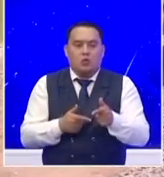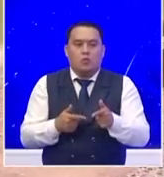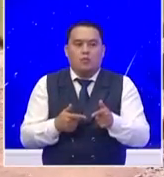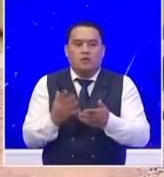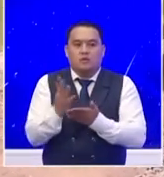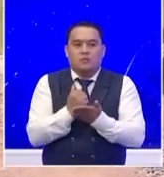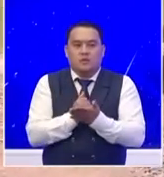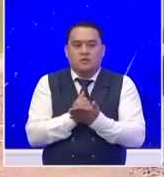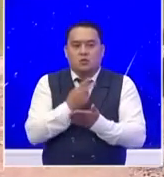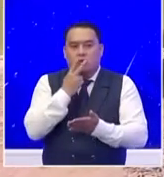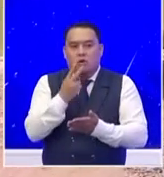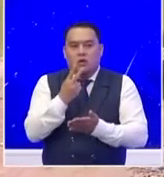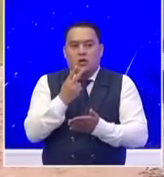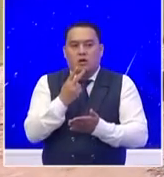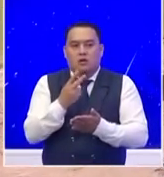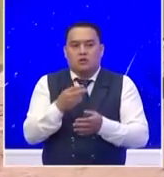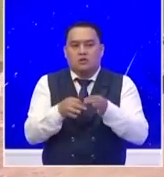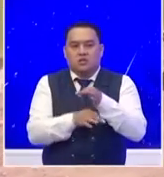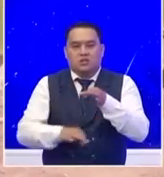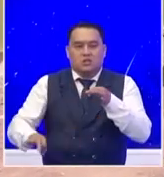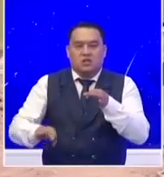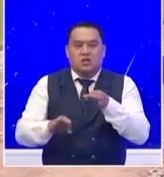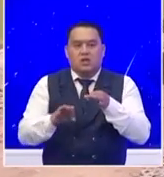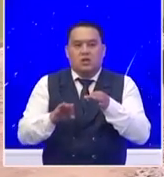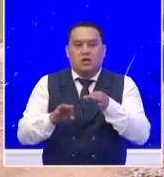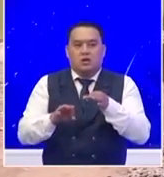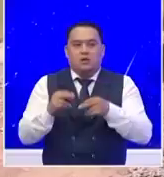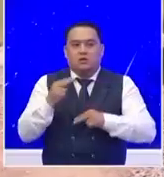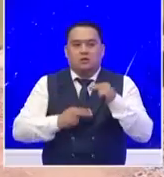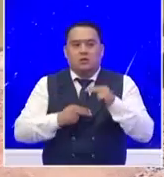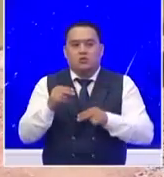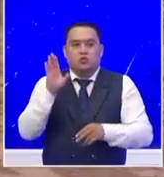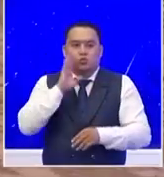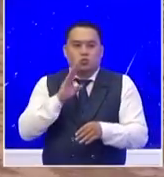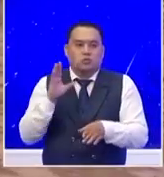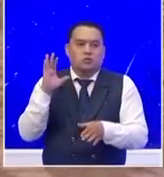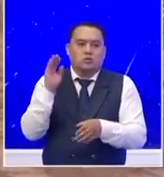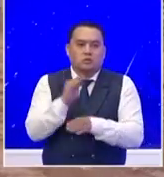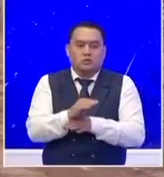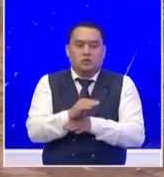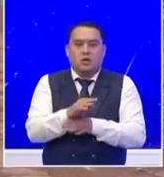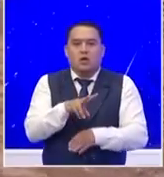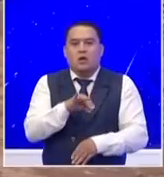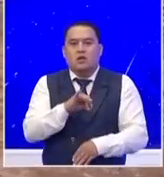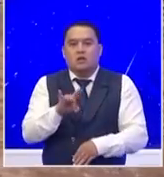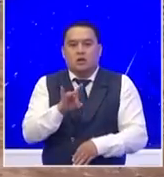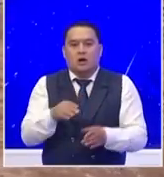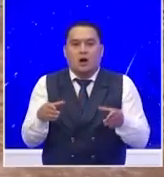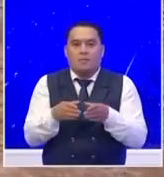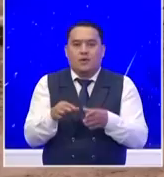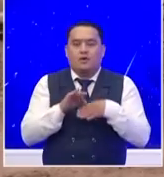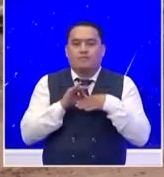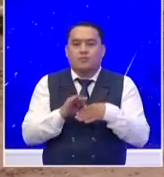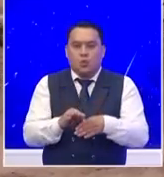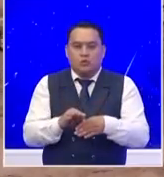Анау көрініп тұр аяқта. Мына скважина, екі скважинамыз құмырт алып, зданияға уже су кіргізіп қойдық. Құрылысының лидер компаниясы жүргізіп жатыр.